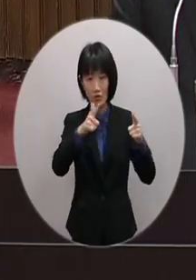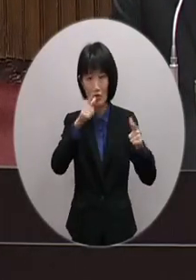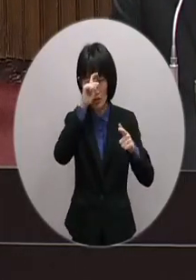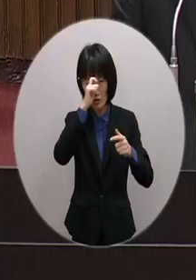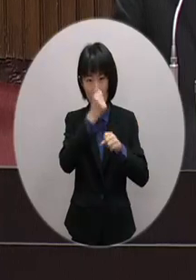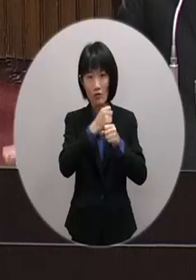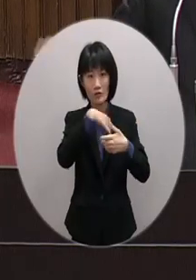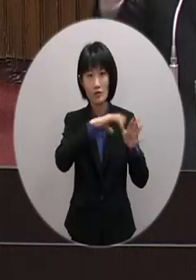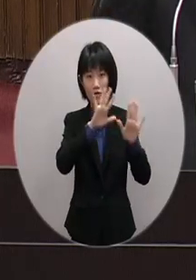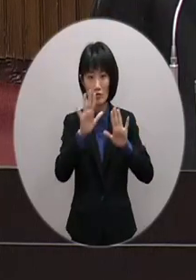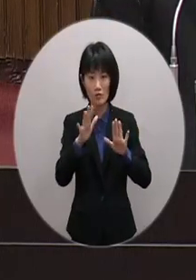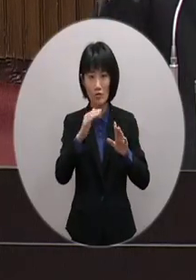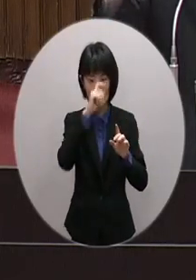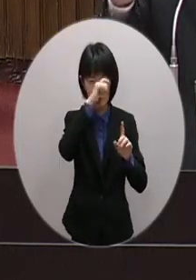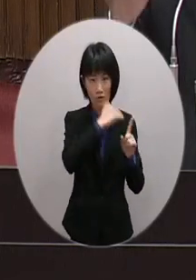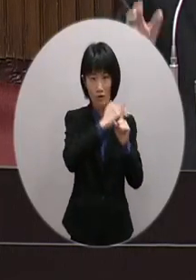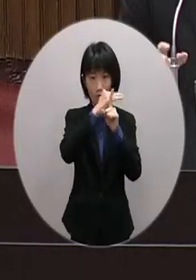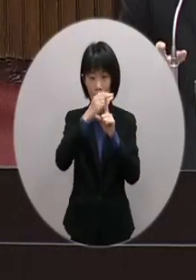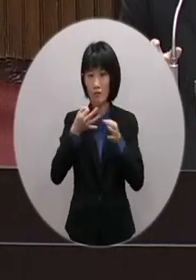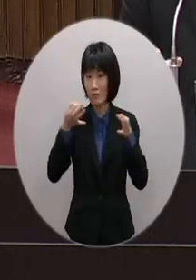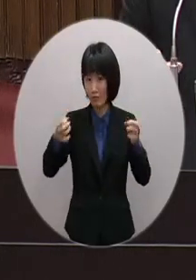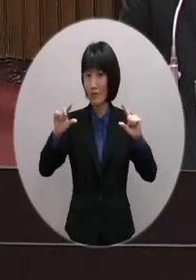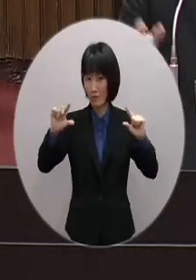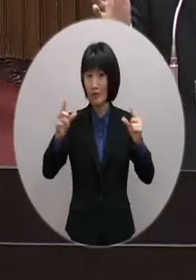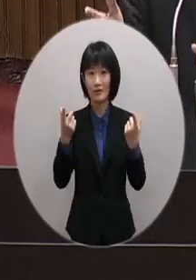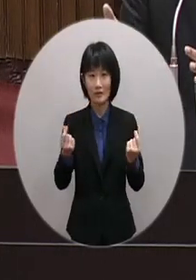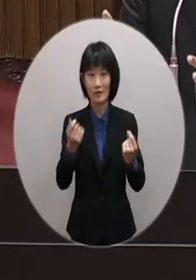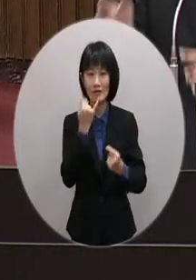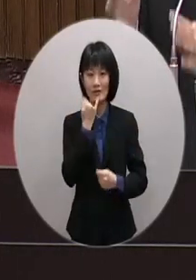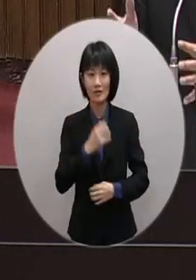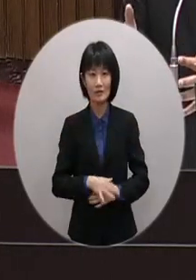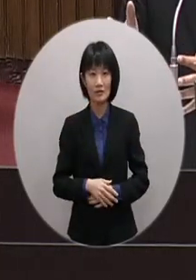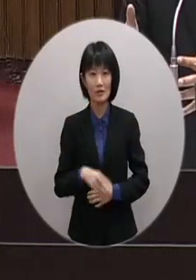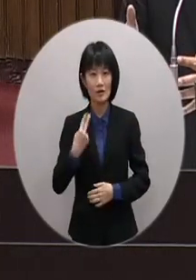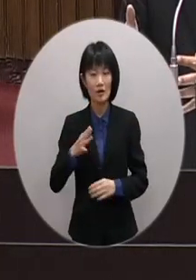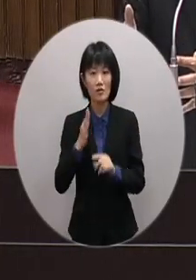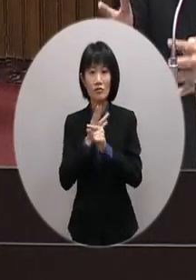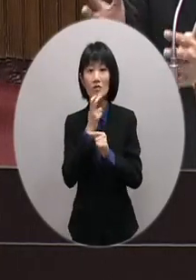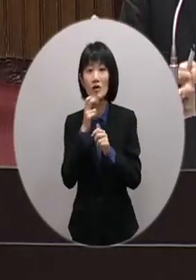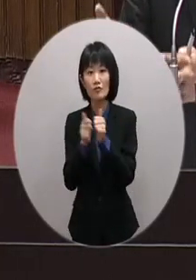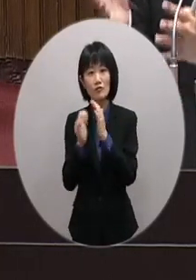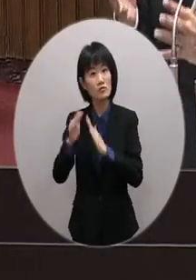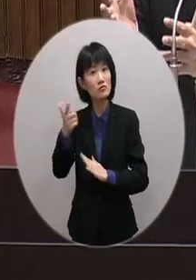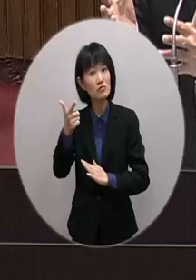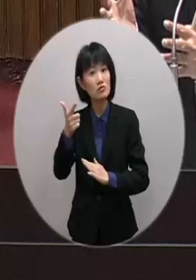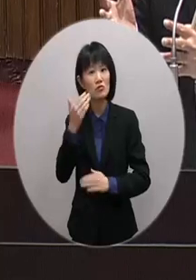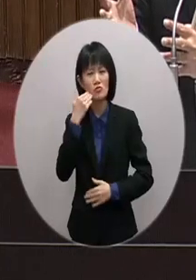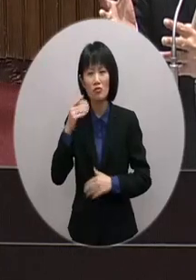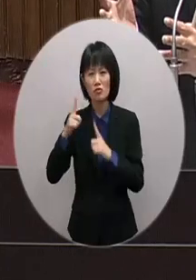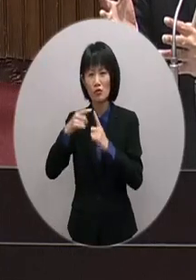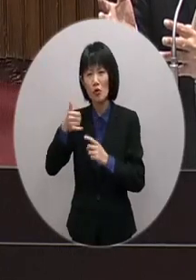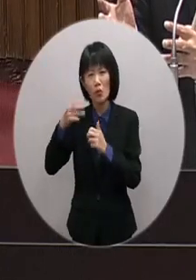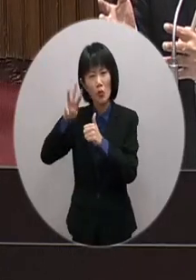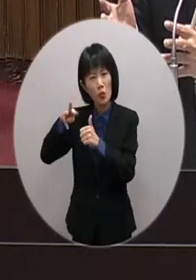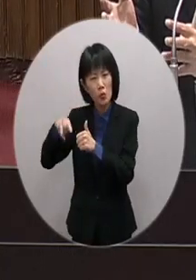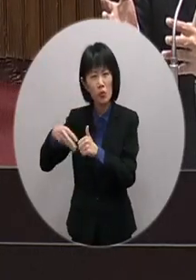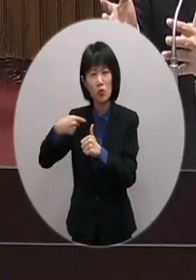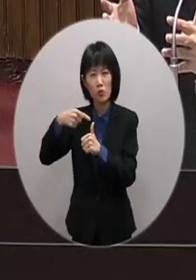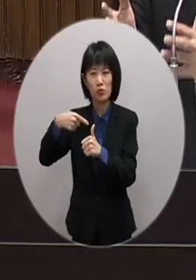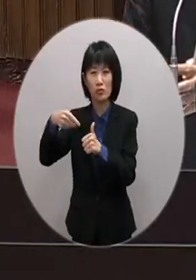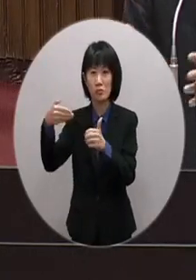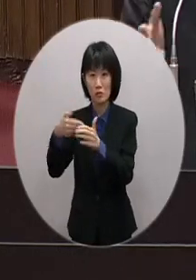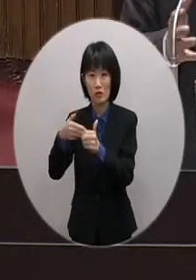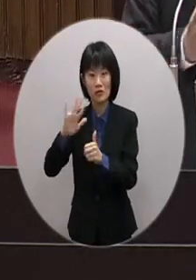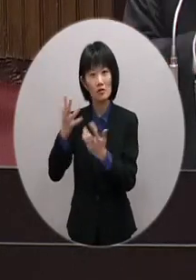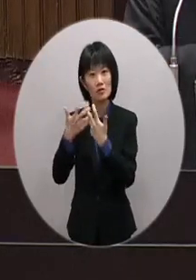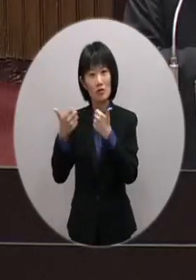们能够有同等的这个待遇啊，避免就是说非直辖市好不容易把人才训练好了，他因为他没有